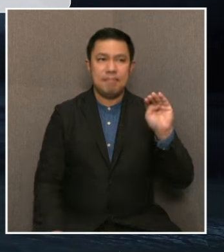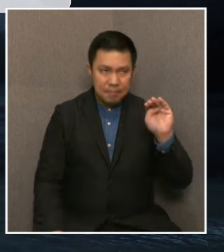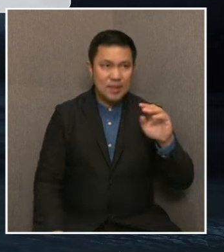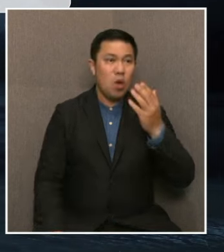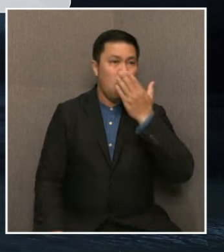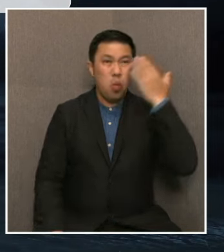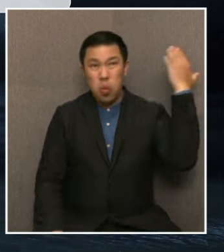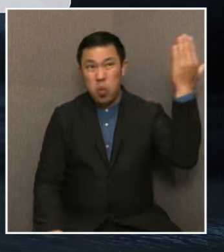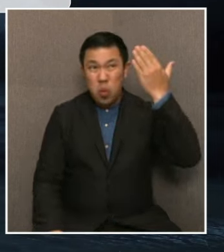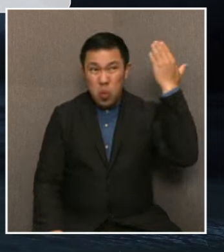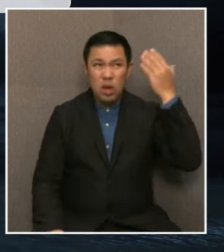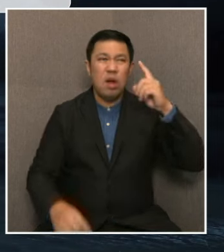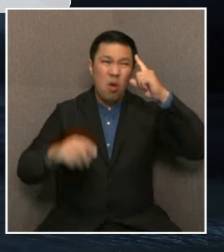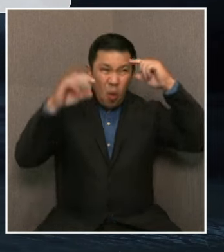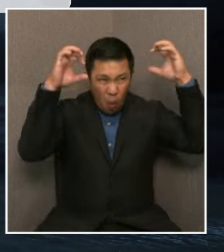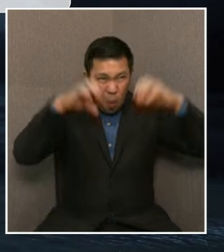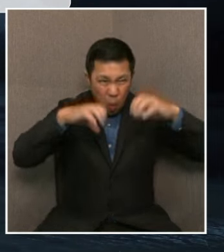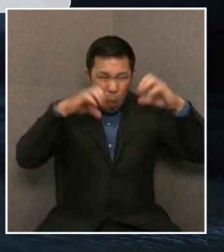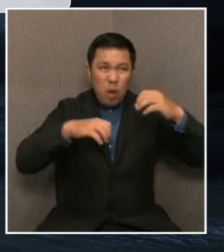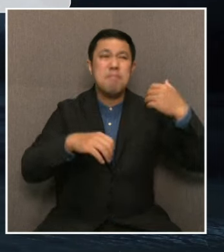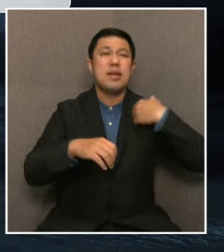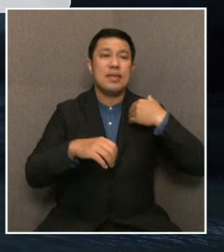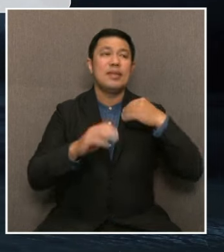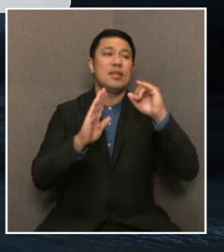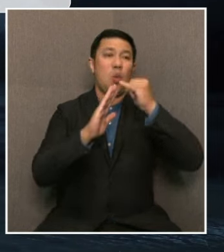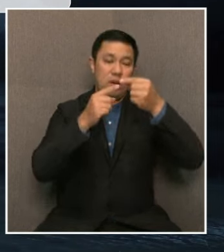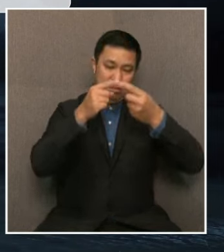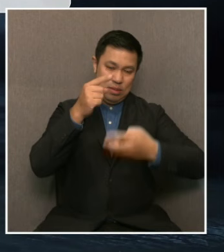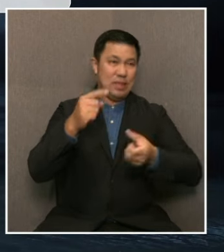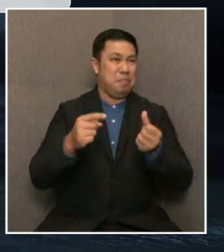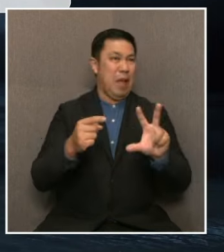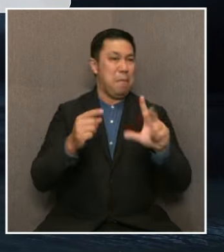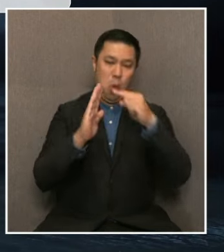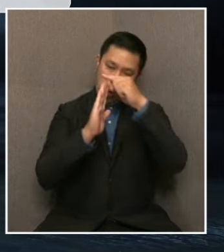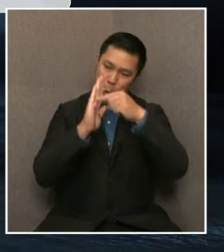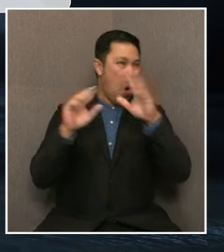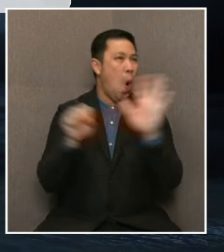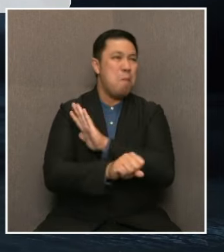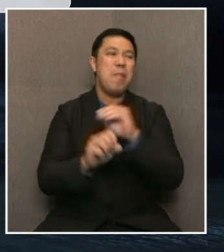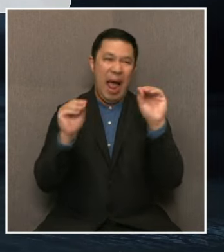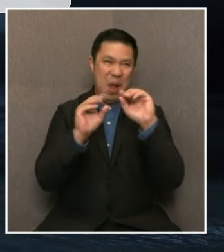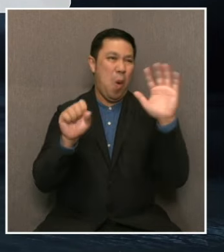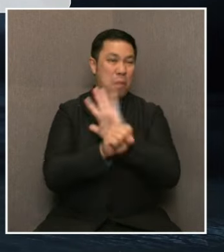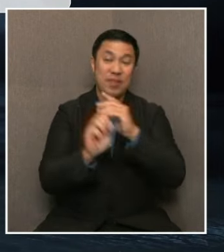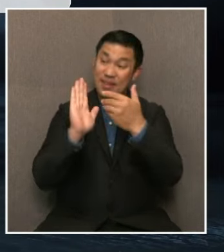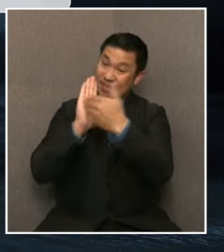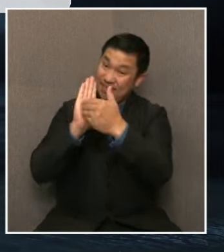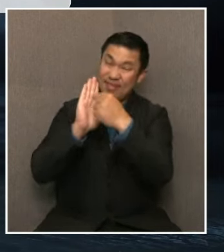กระโชกแรงมีฝนตกหนักบางแห่ง13จังหวัดก็คือเกือบทั้งภาคเลยนั่นเองนะครับส่วนภาคอีสานครับ